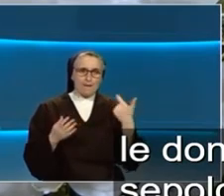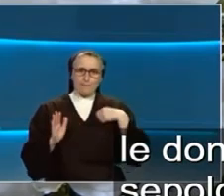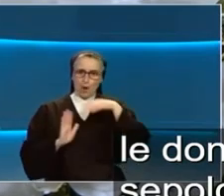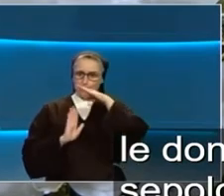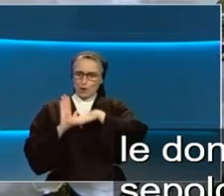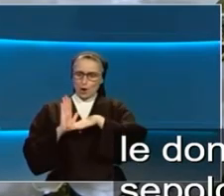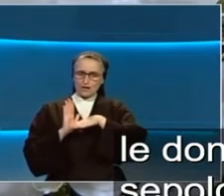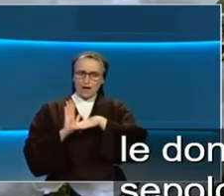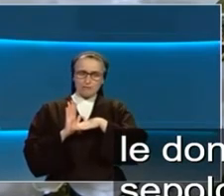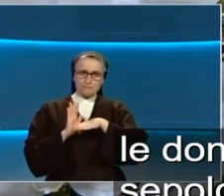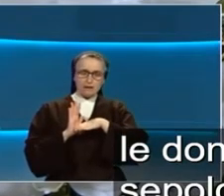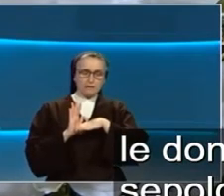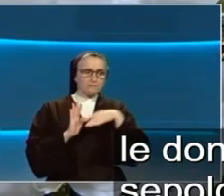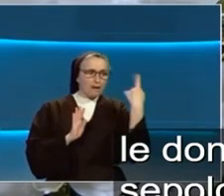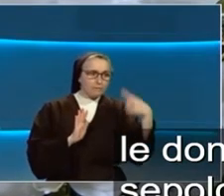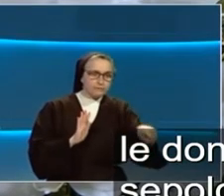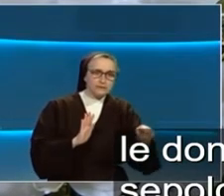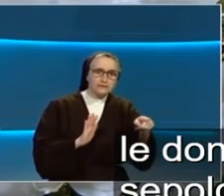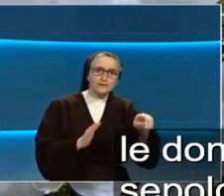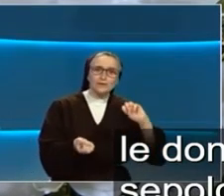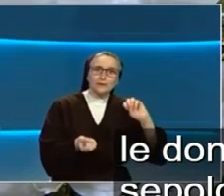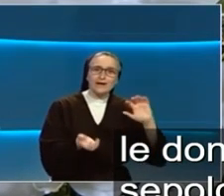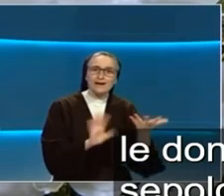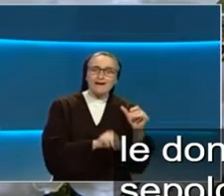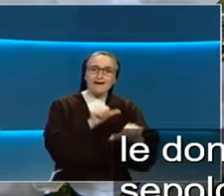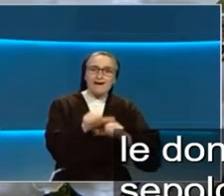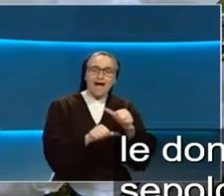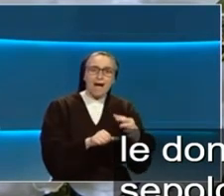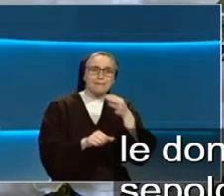우리 계획을 전복시키는 것으로 시작됩니다.